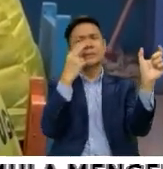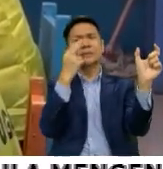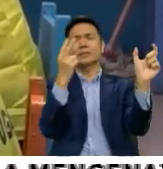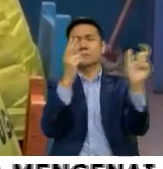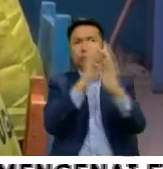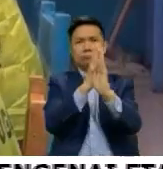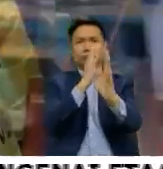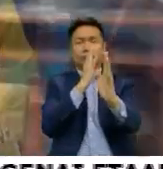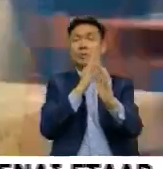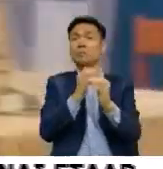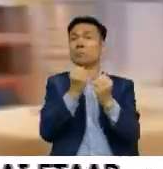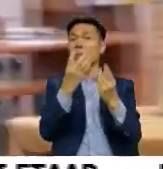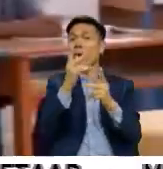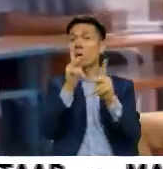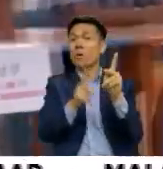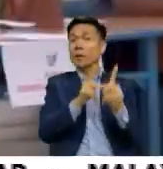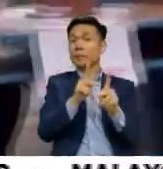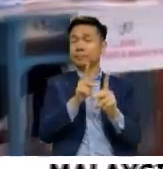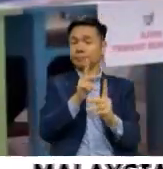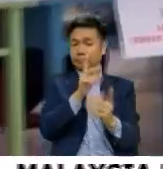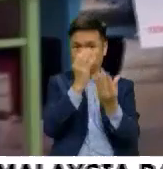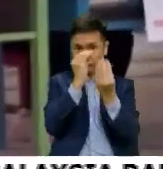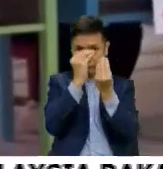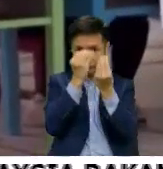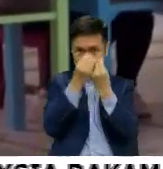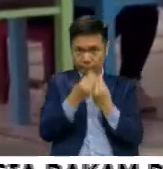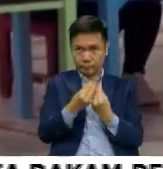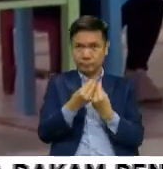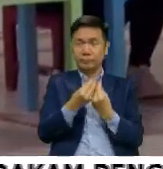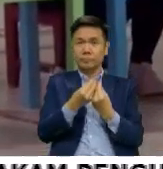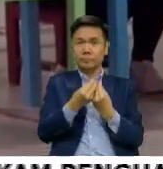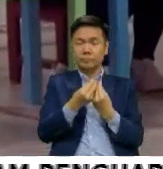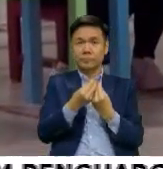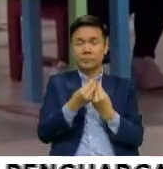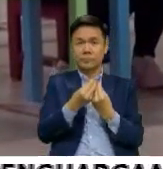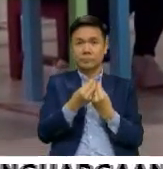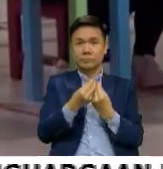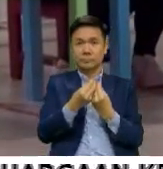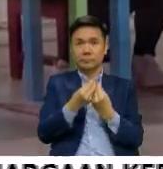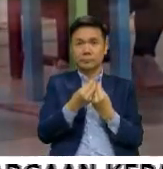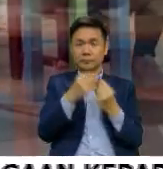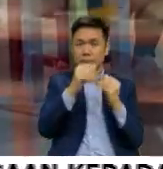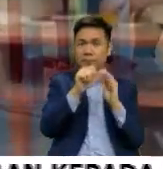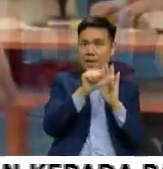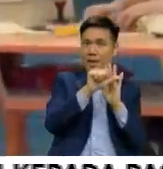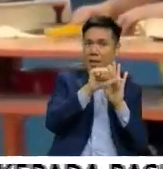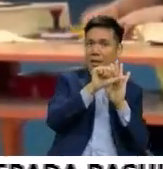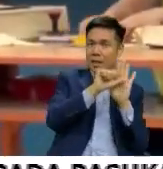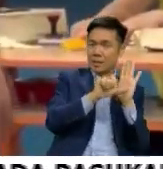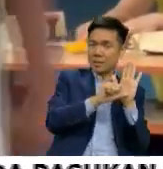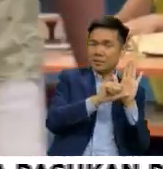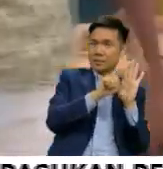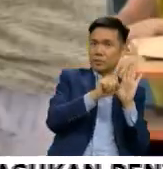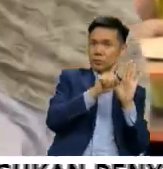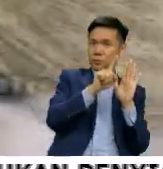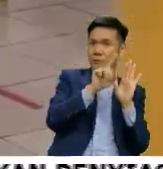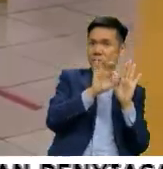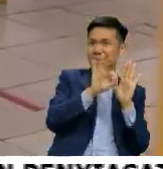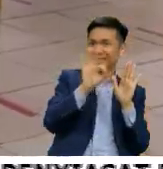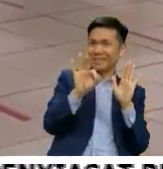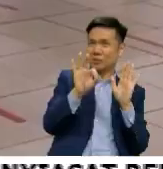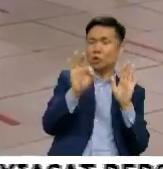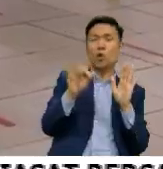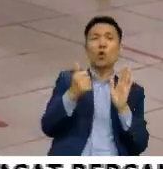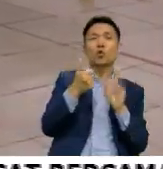kumpulannya bagi saya disebabkan artikel pengembangan a3119e itu